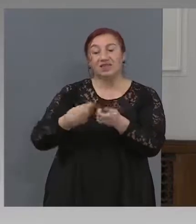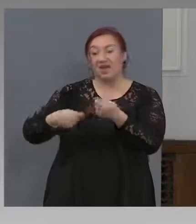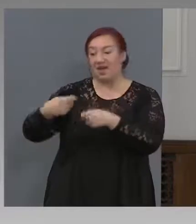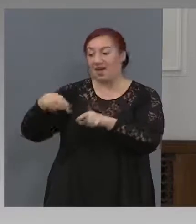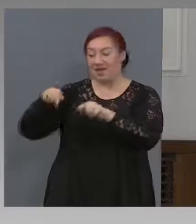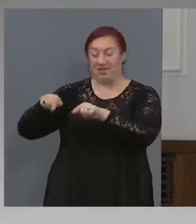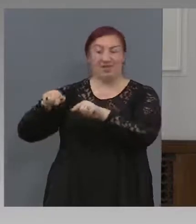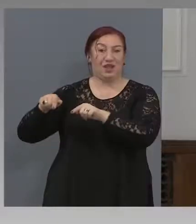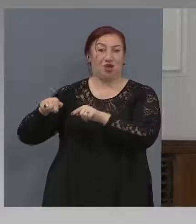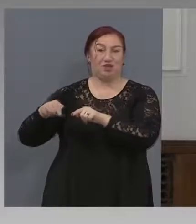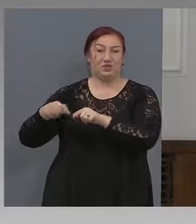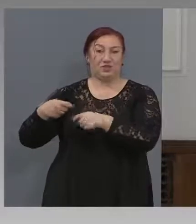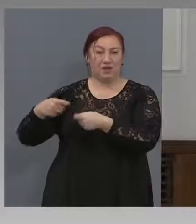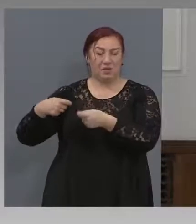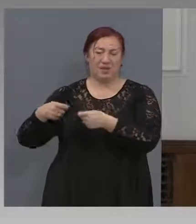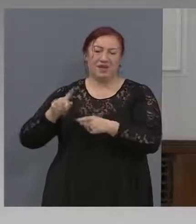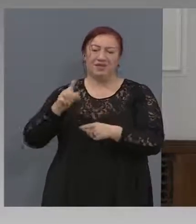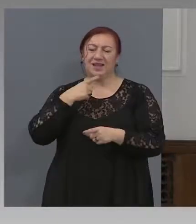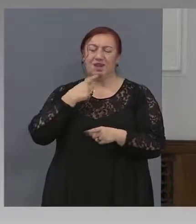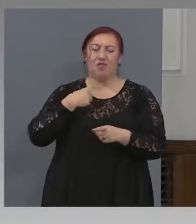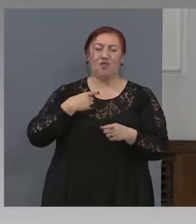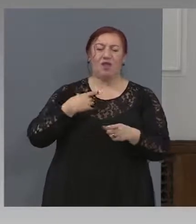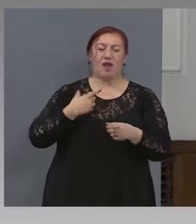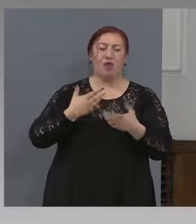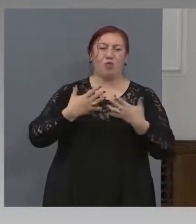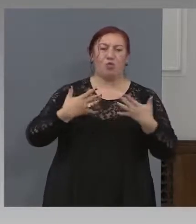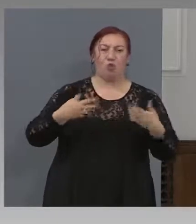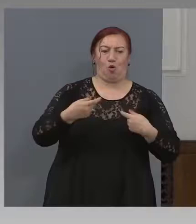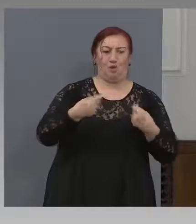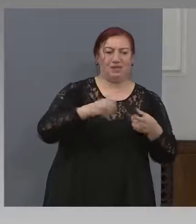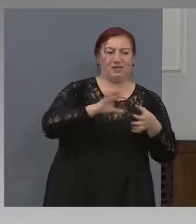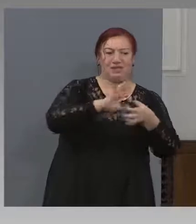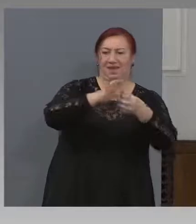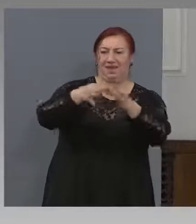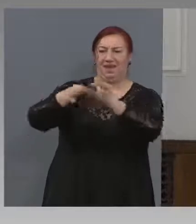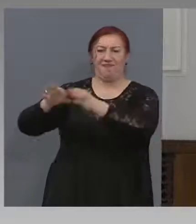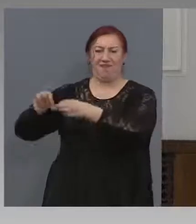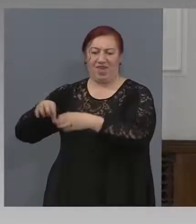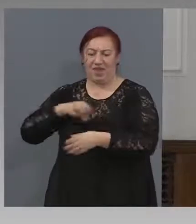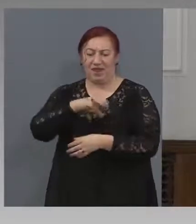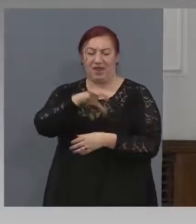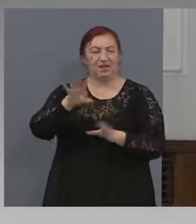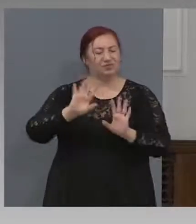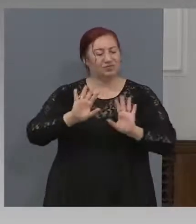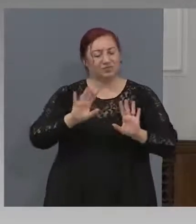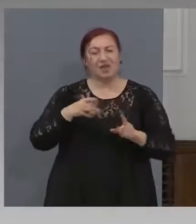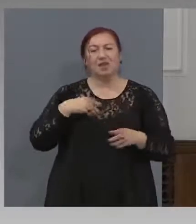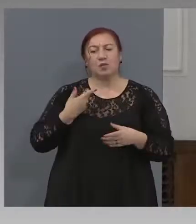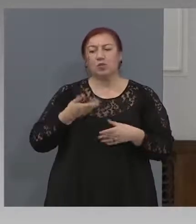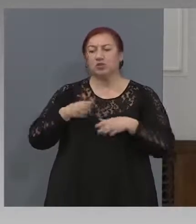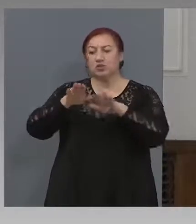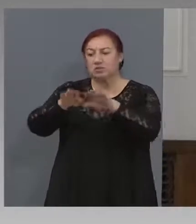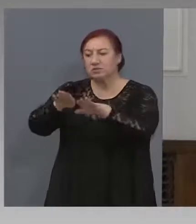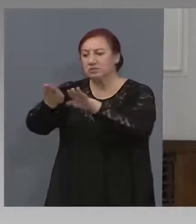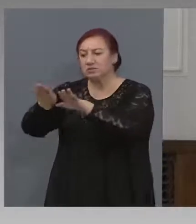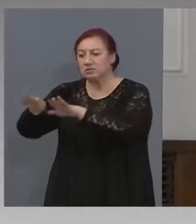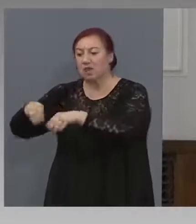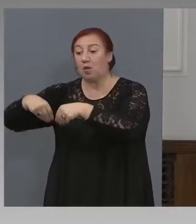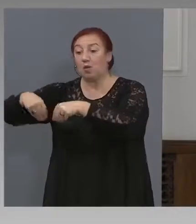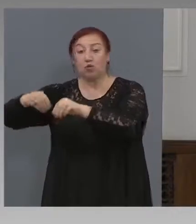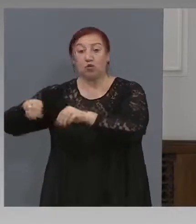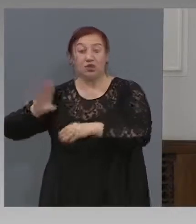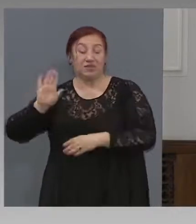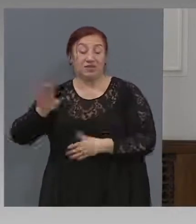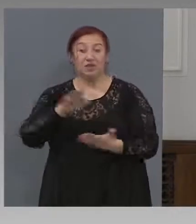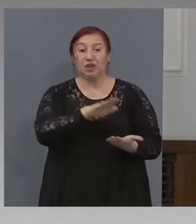казвам вериги, защото да не предизвиквам други въпроси, за излагане на продуктите. В същото време и на тях днес